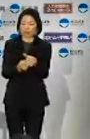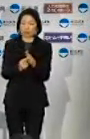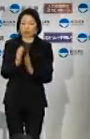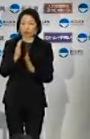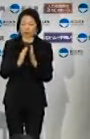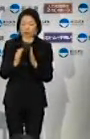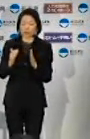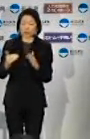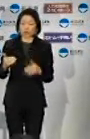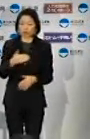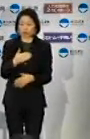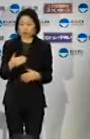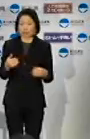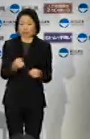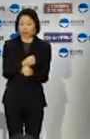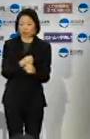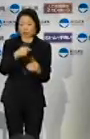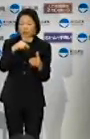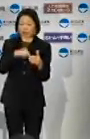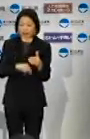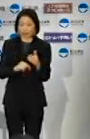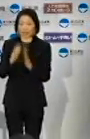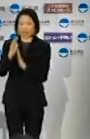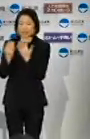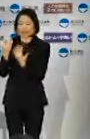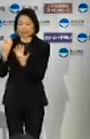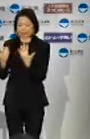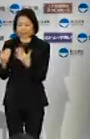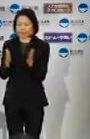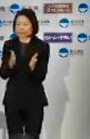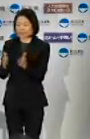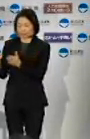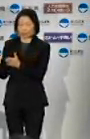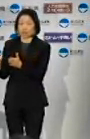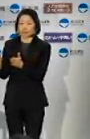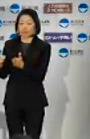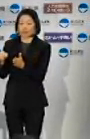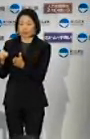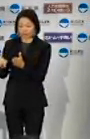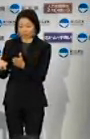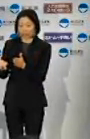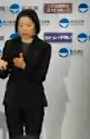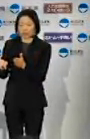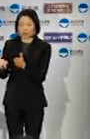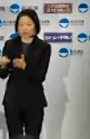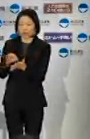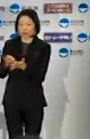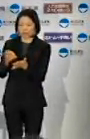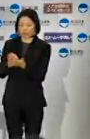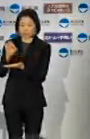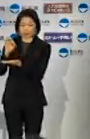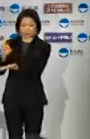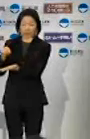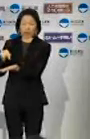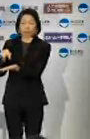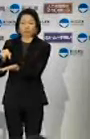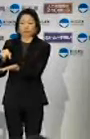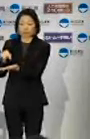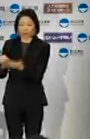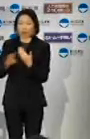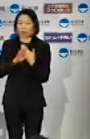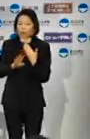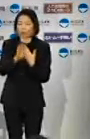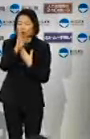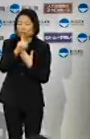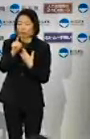の方でですね、森林整備に荒廃しているというところで、森林整備に当てる財源として、他県